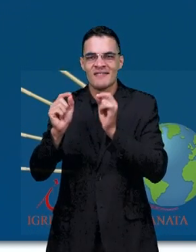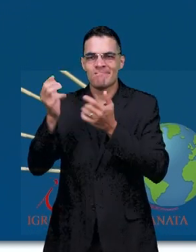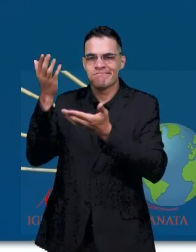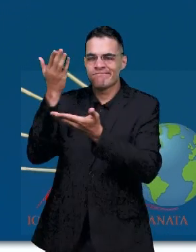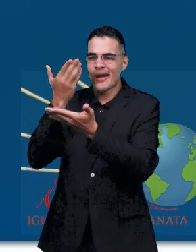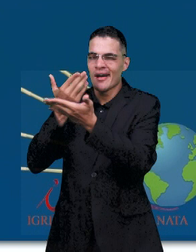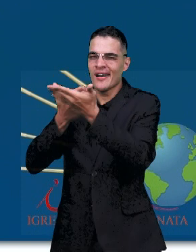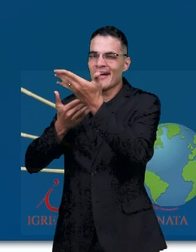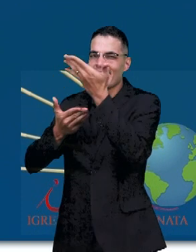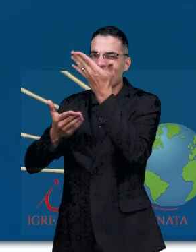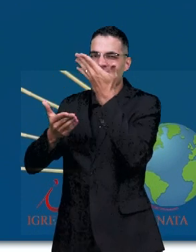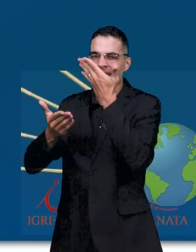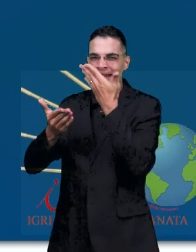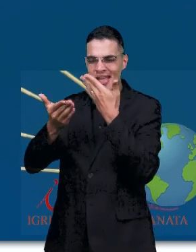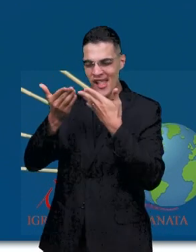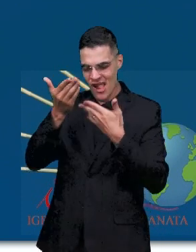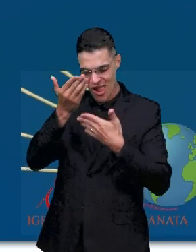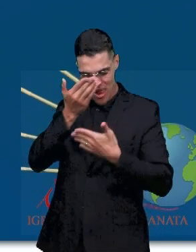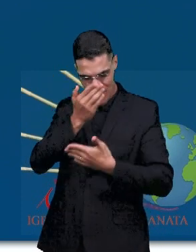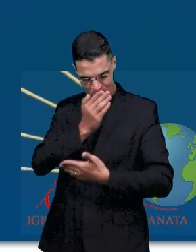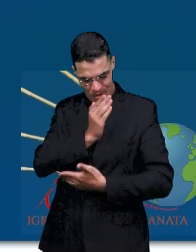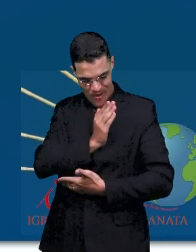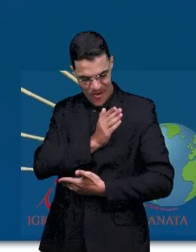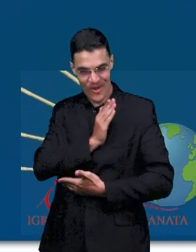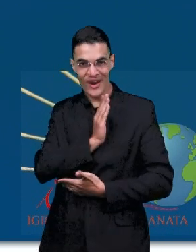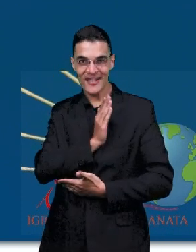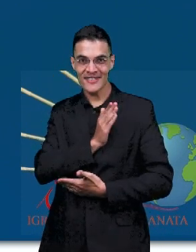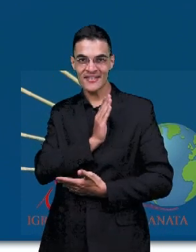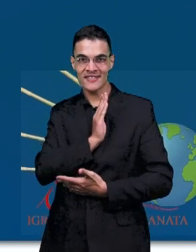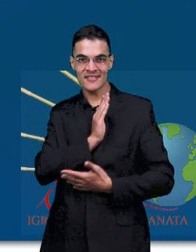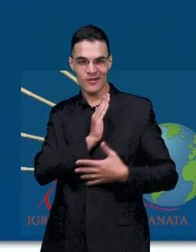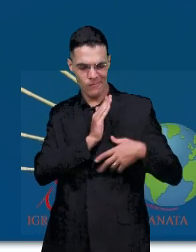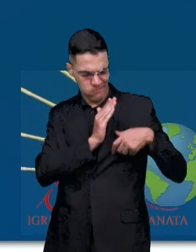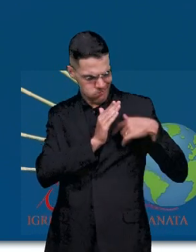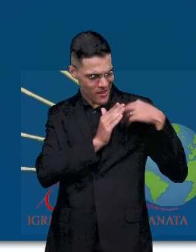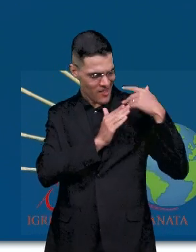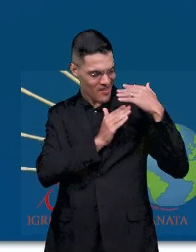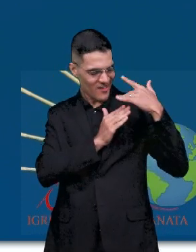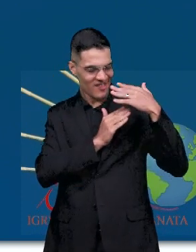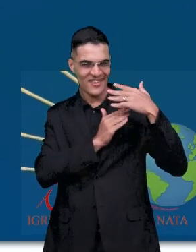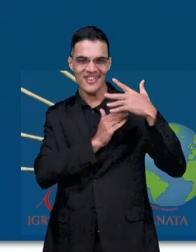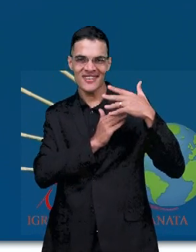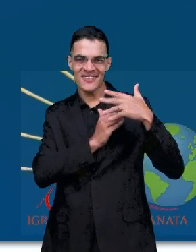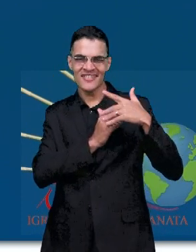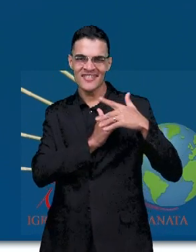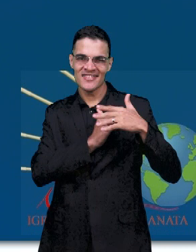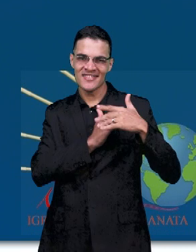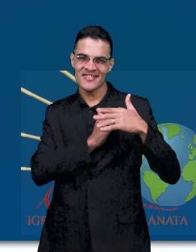И